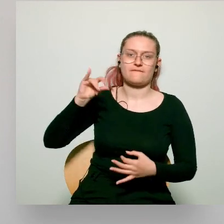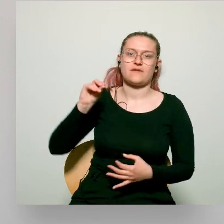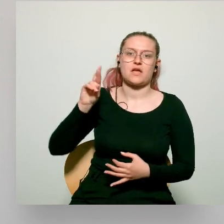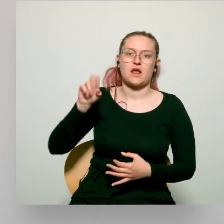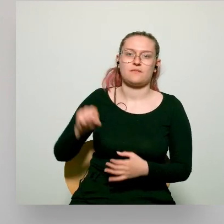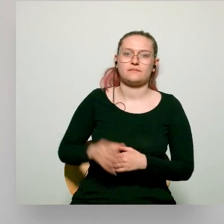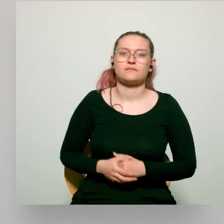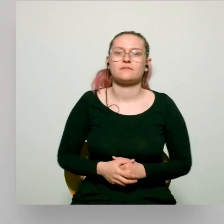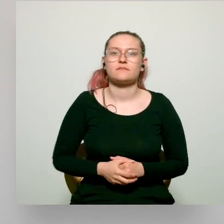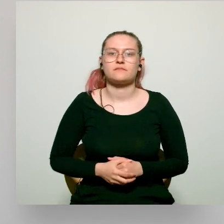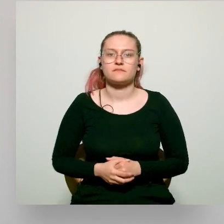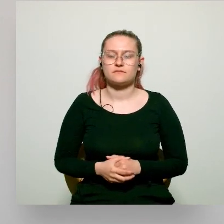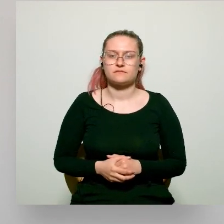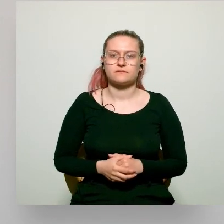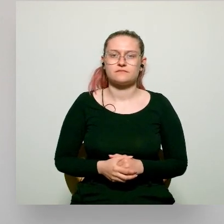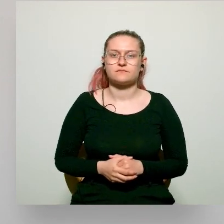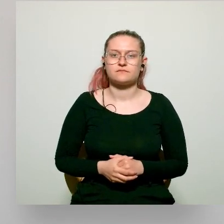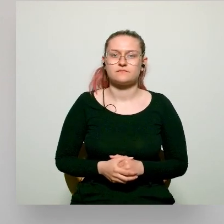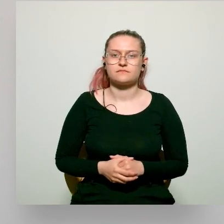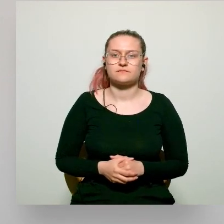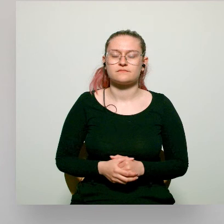Wiry Ahejewej, takoż podobne zapytanie.